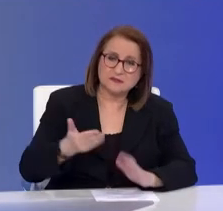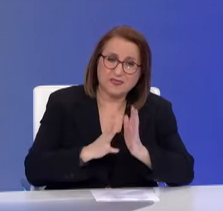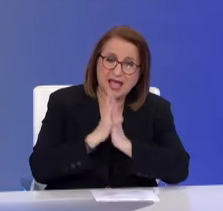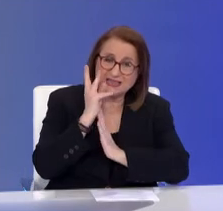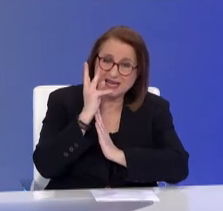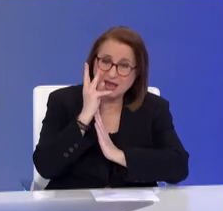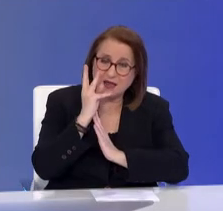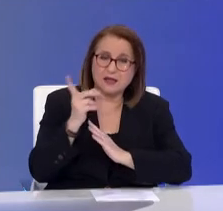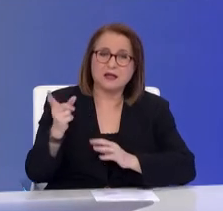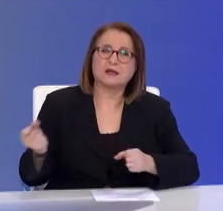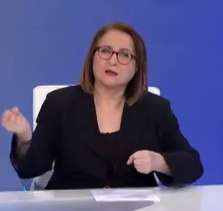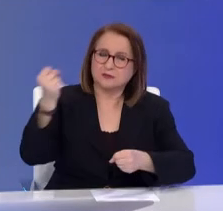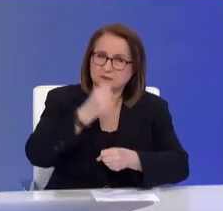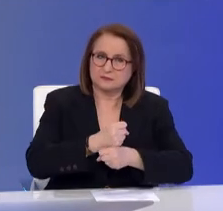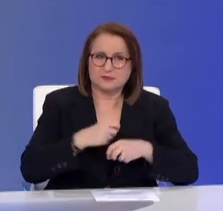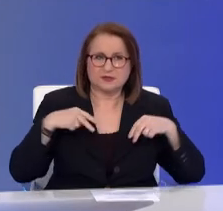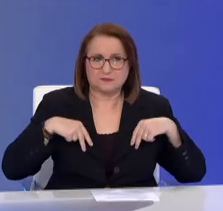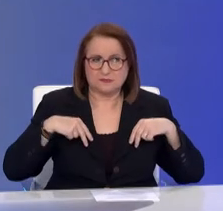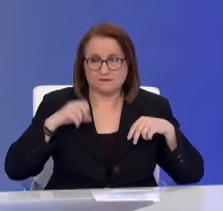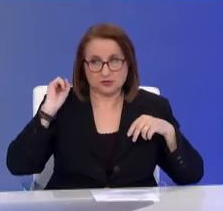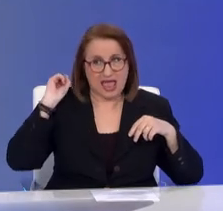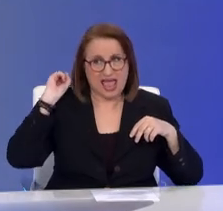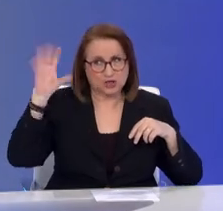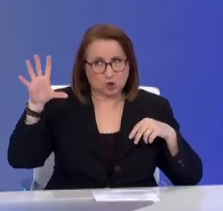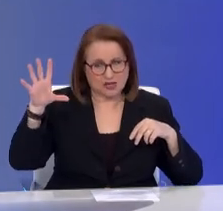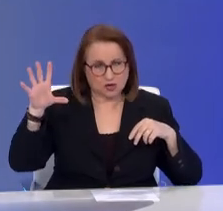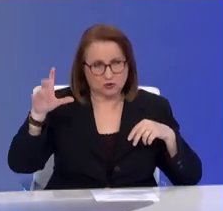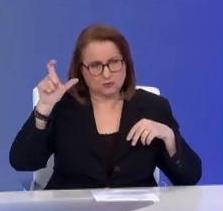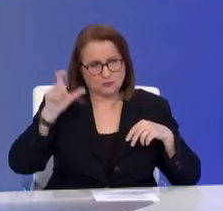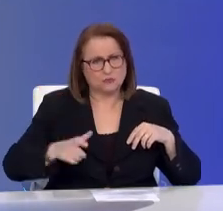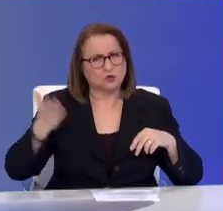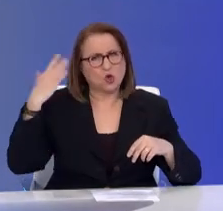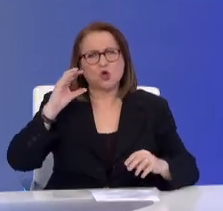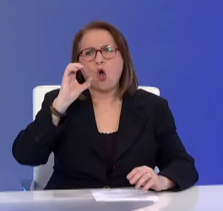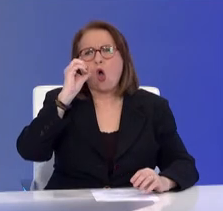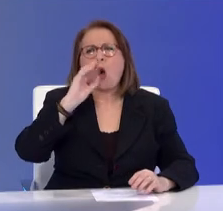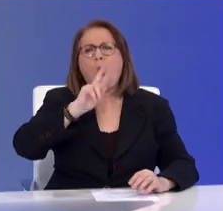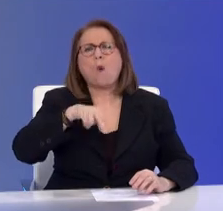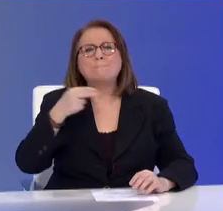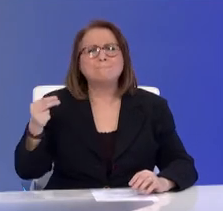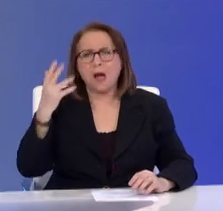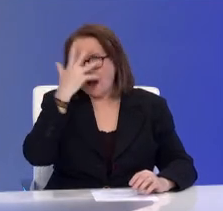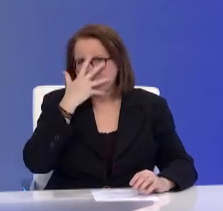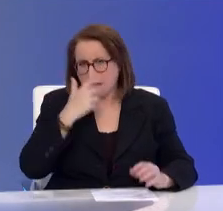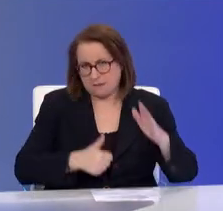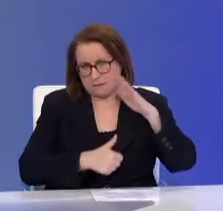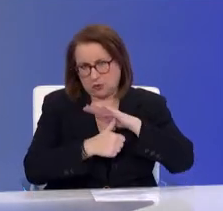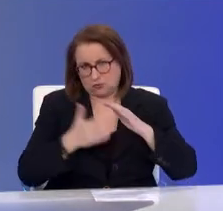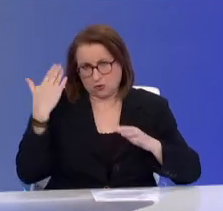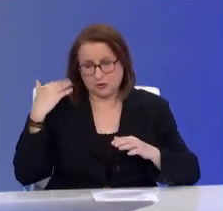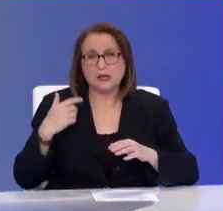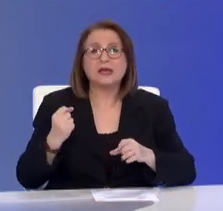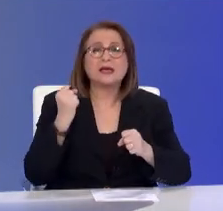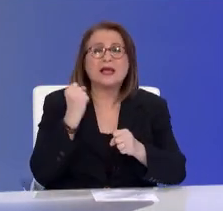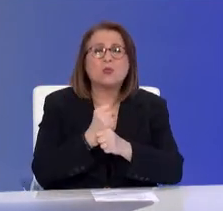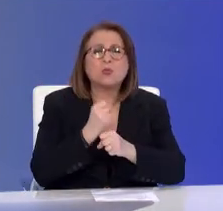2013 έγινε Υπουργός Εξωτερικών υπό τον πρόεδρο Ομπάμα και δούλεψε σκληρά